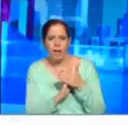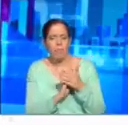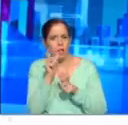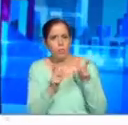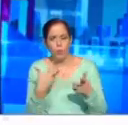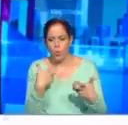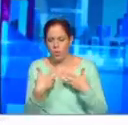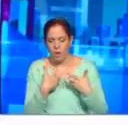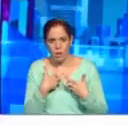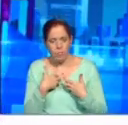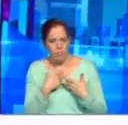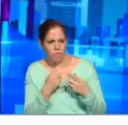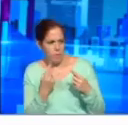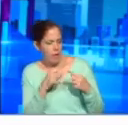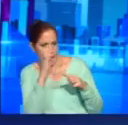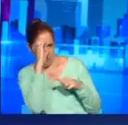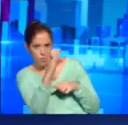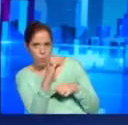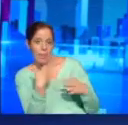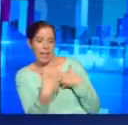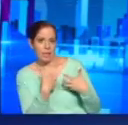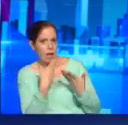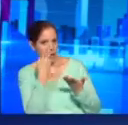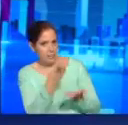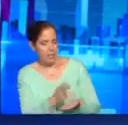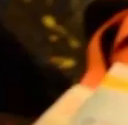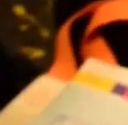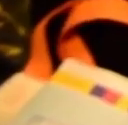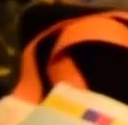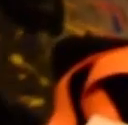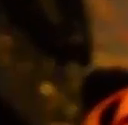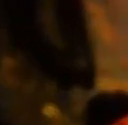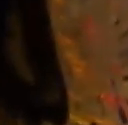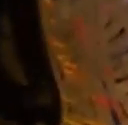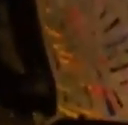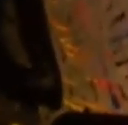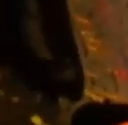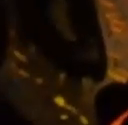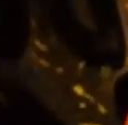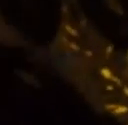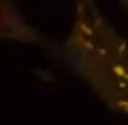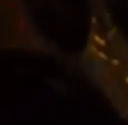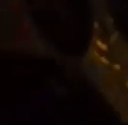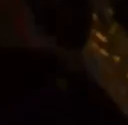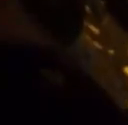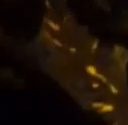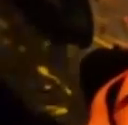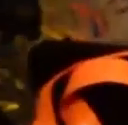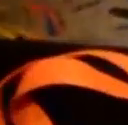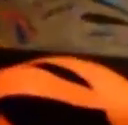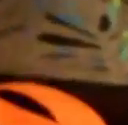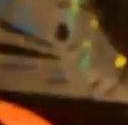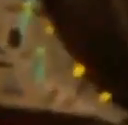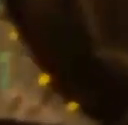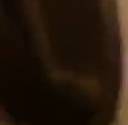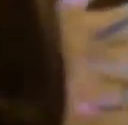צפו בהצגה שהתרחשה בין המושבים. כך זה נראה. חברים, אנחנו היינו נסיעה בהפתעה של חברת מטרופולין, מקווים שנהניתם,